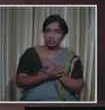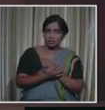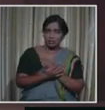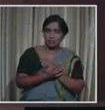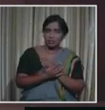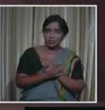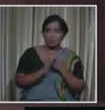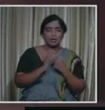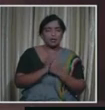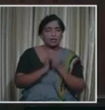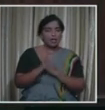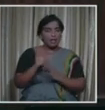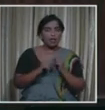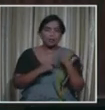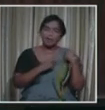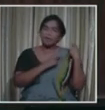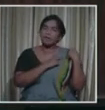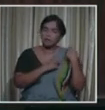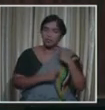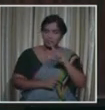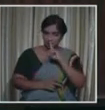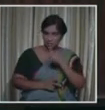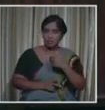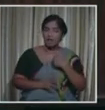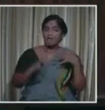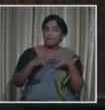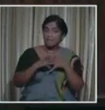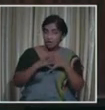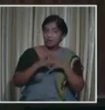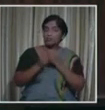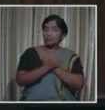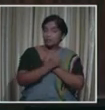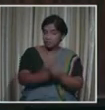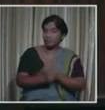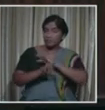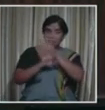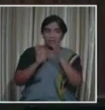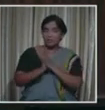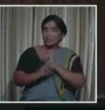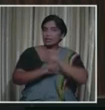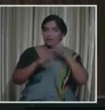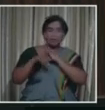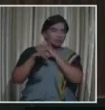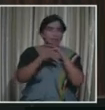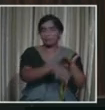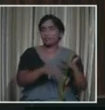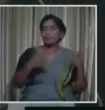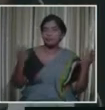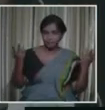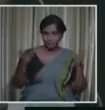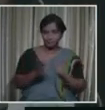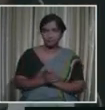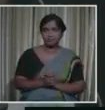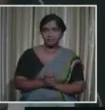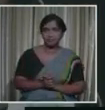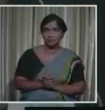puni. Mama itu ama warga kiri bankiran wa. Water yang kita buat sirakaruan. Kisah dengan mama argal itu gahar nak kena lah nakia nengah. Bawa